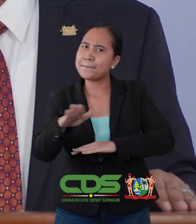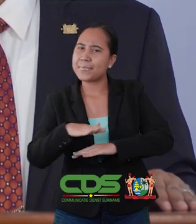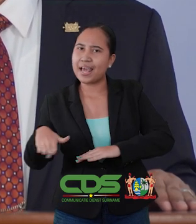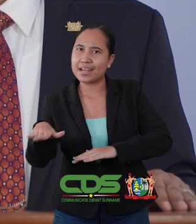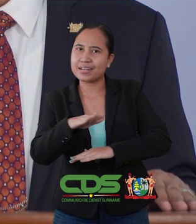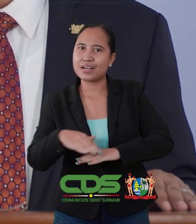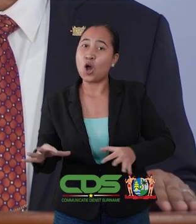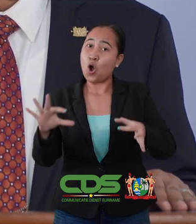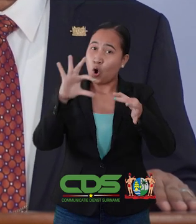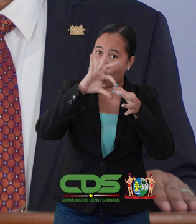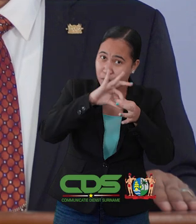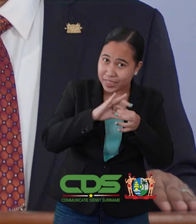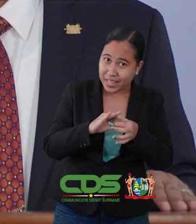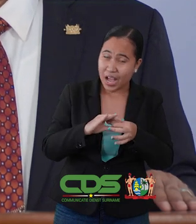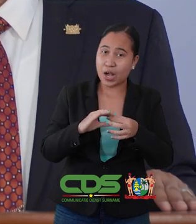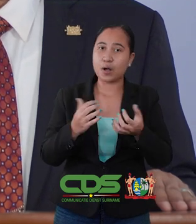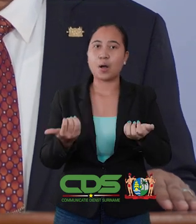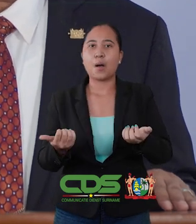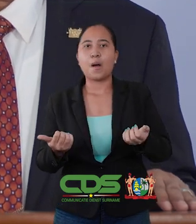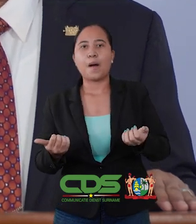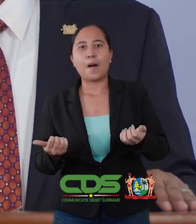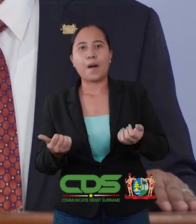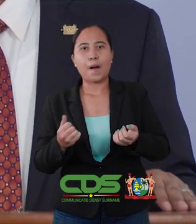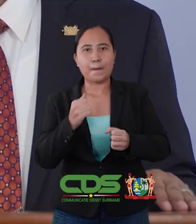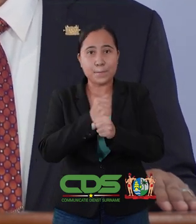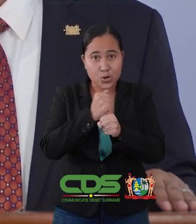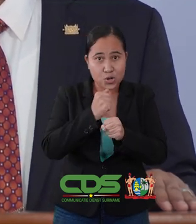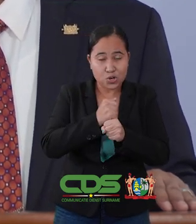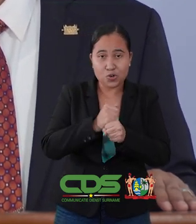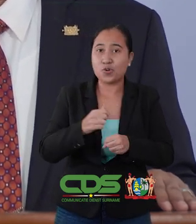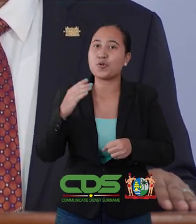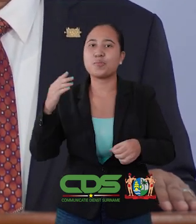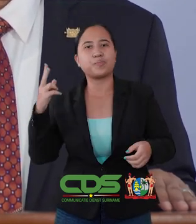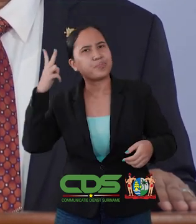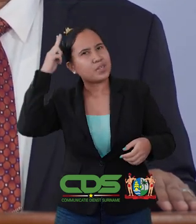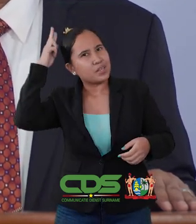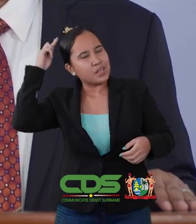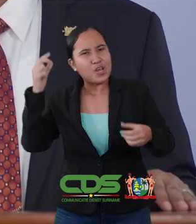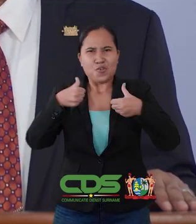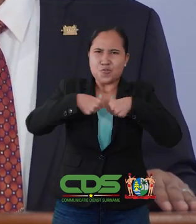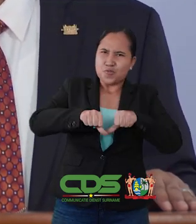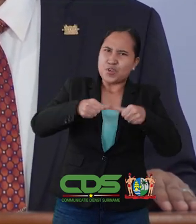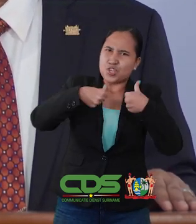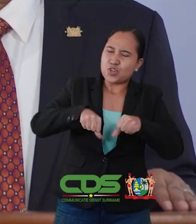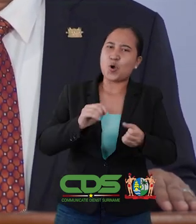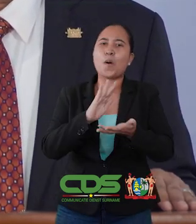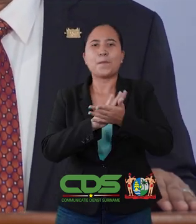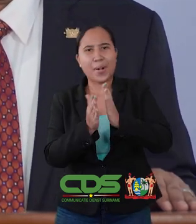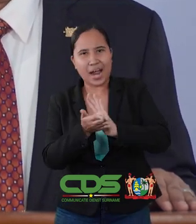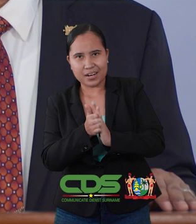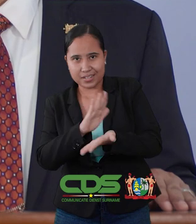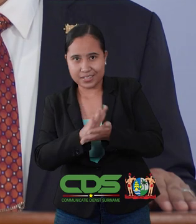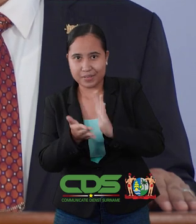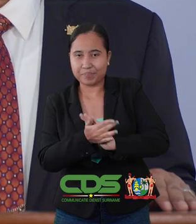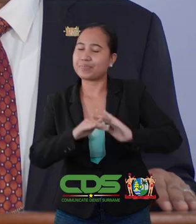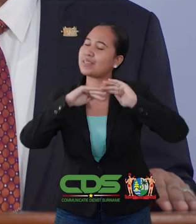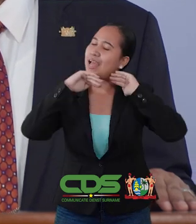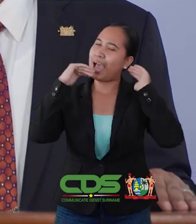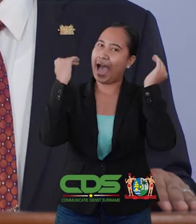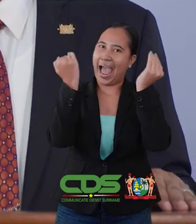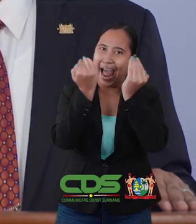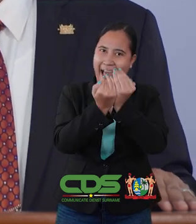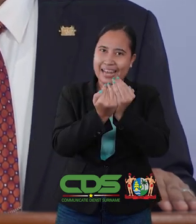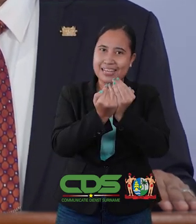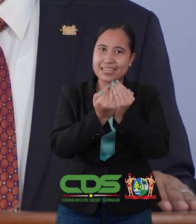gelegenheden, contactberoepen zoals fysiotherapeuten, kapsalons, kappers en barbershops en markten. Dit